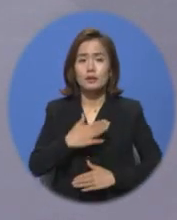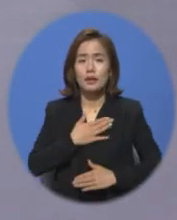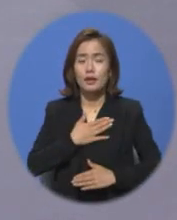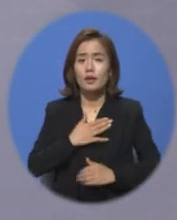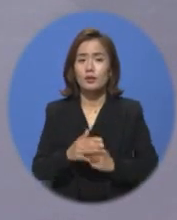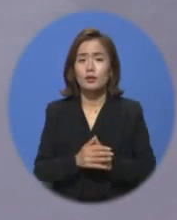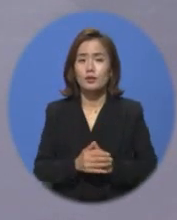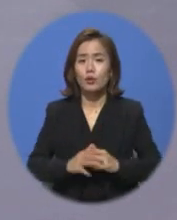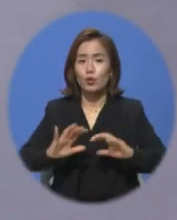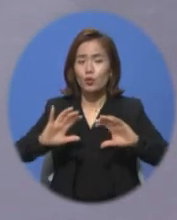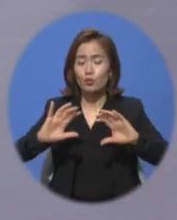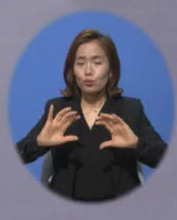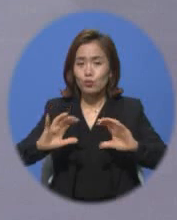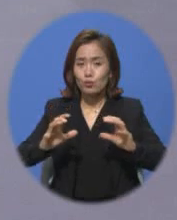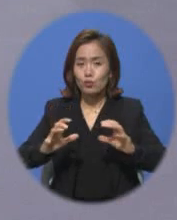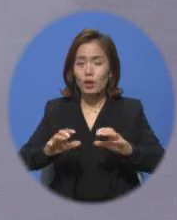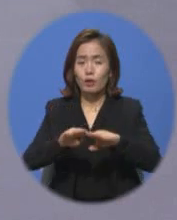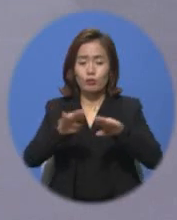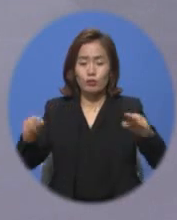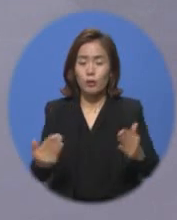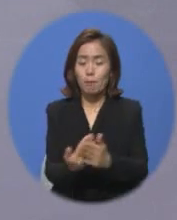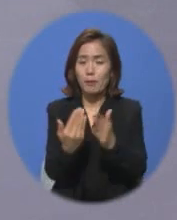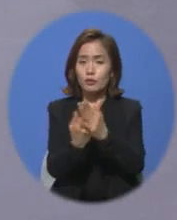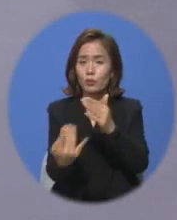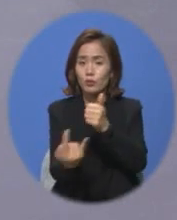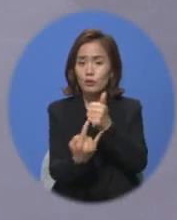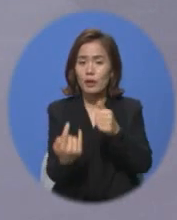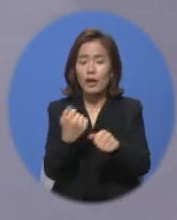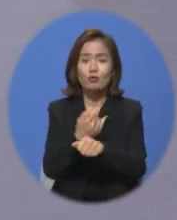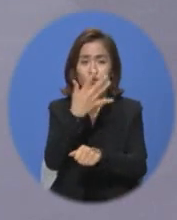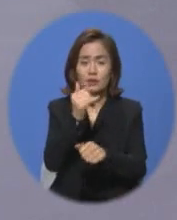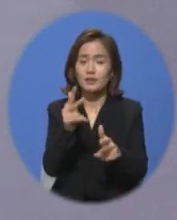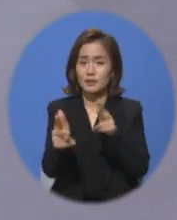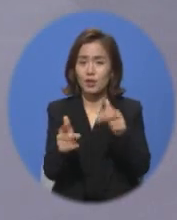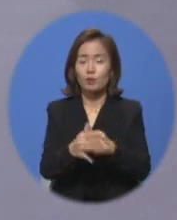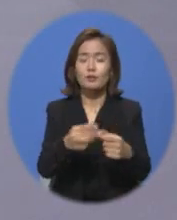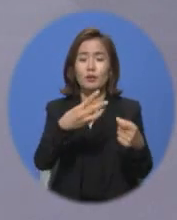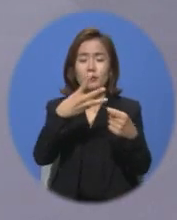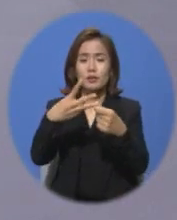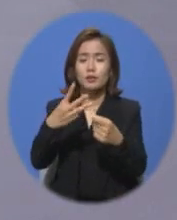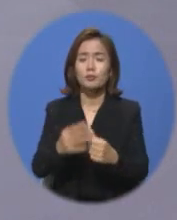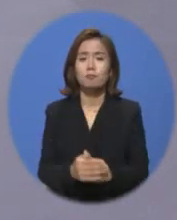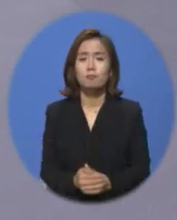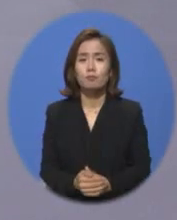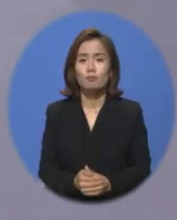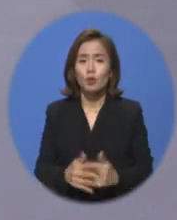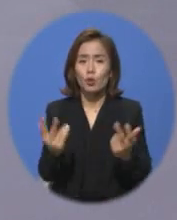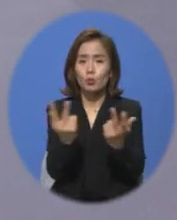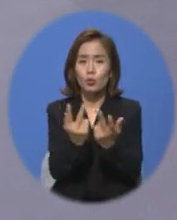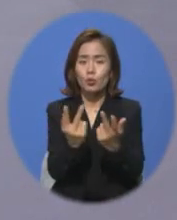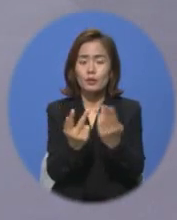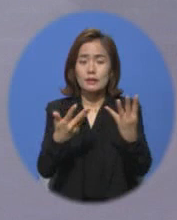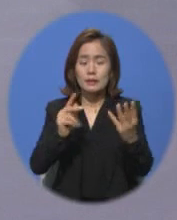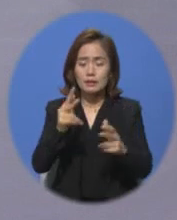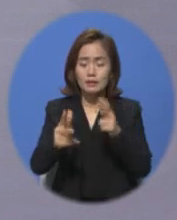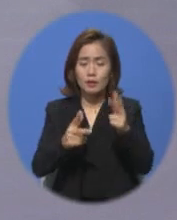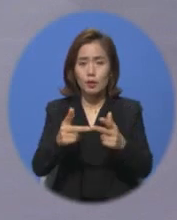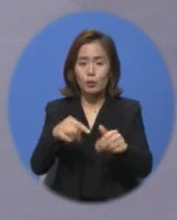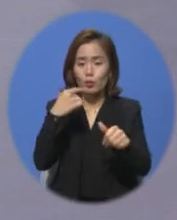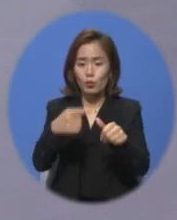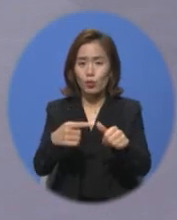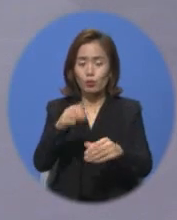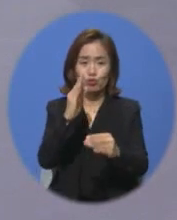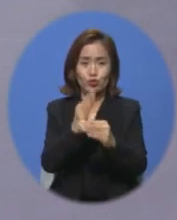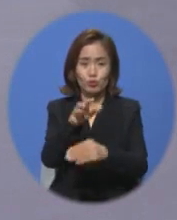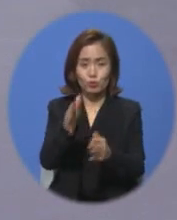이프로젝트는제가근무했던 대통령 국가균형발전위원회에서처리할수있는사안입니다 .셋째,저는북구를 4차산업혁명